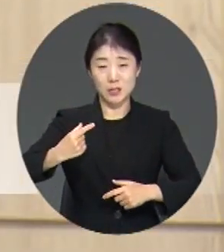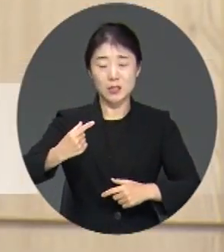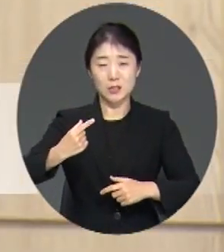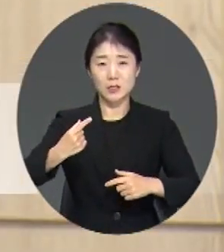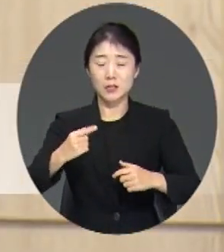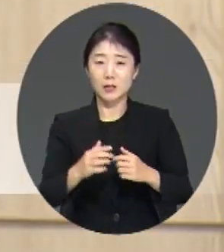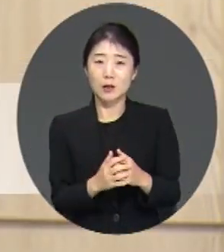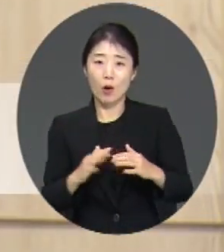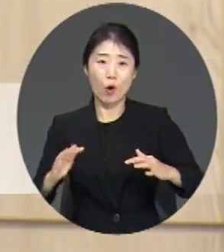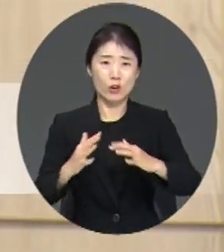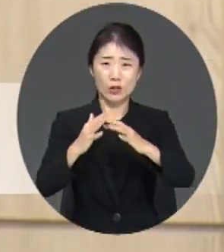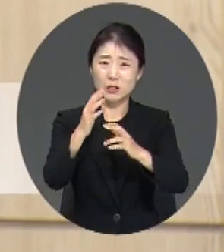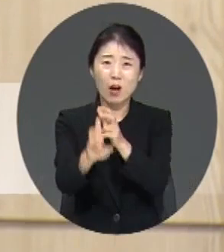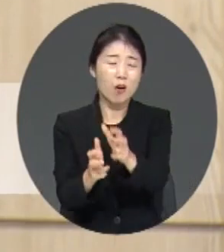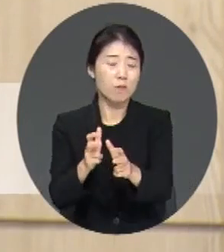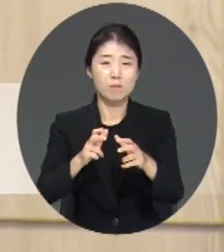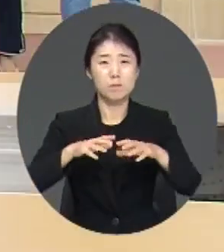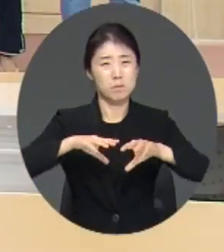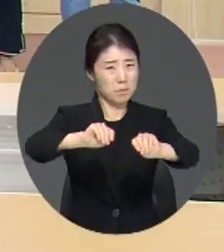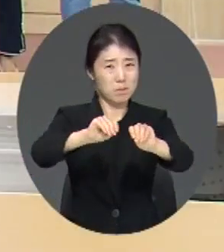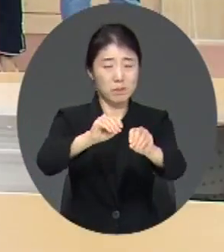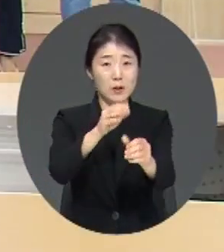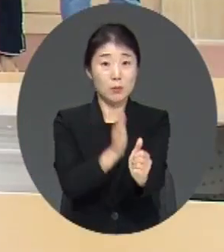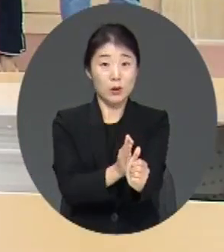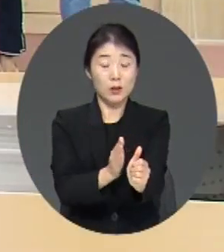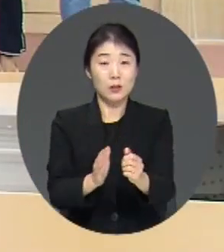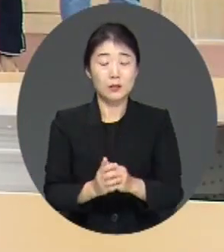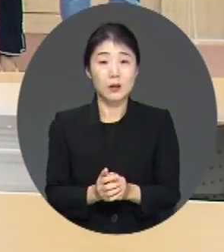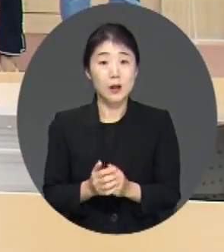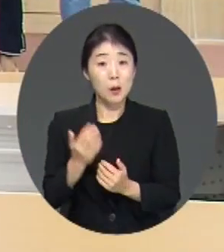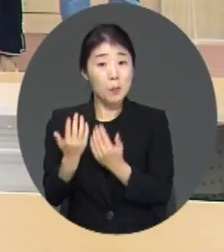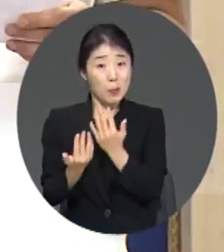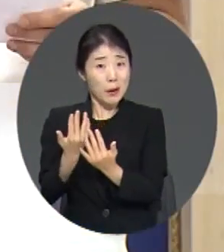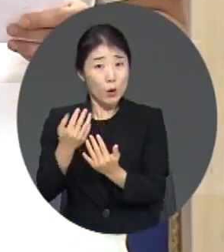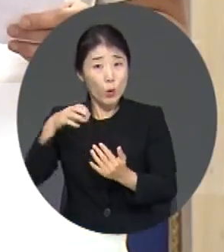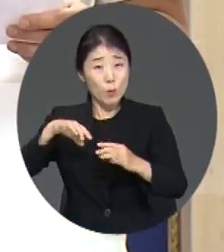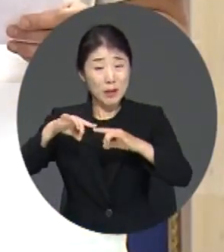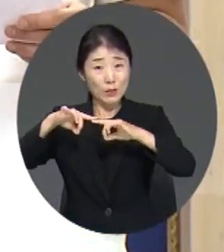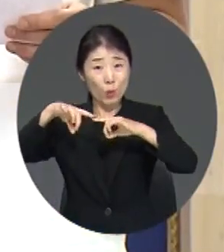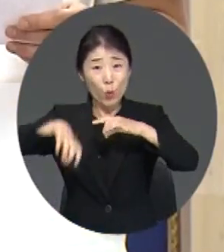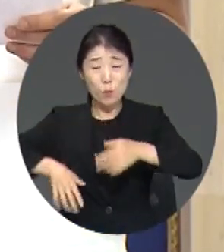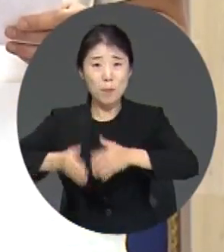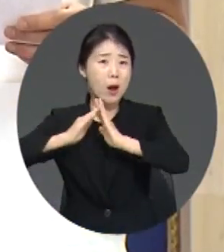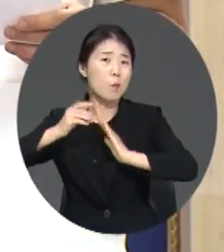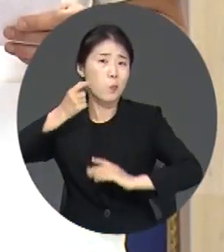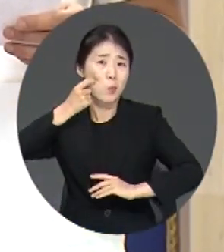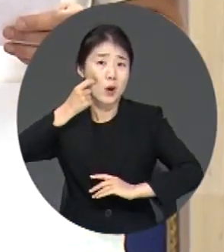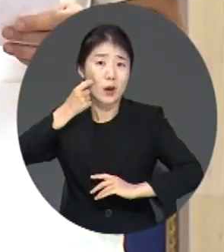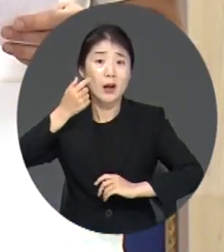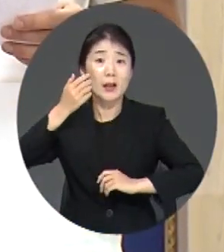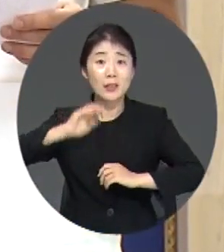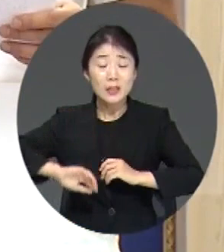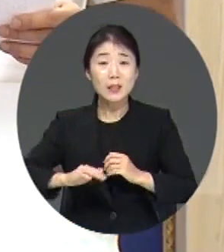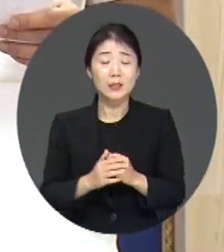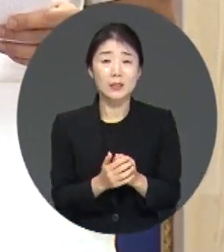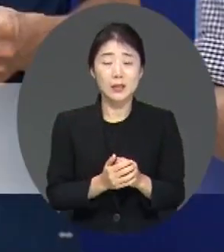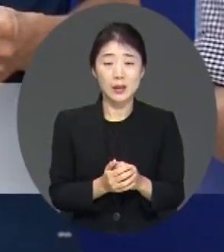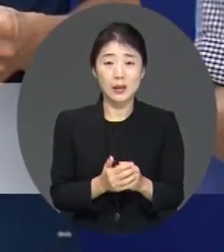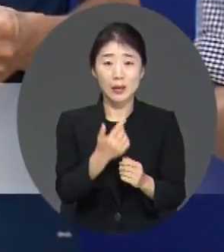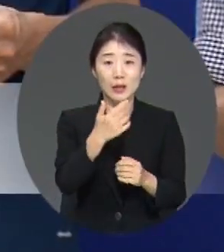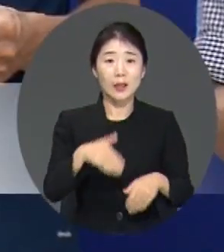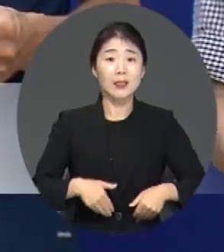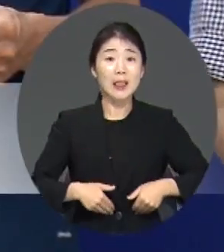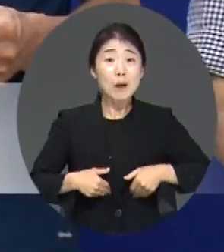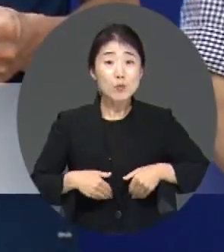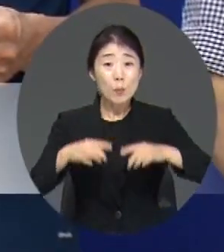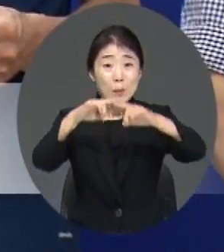중단하라고 요구했습니다. 이들은 대송산단은 화력발전소가 들어설 수 없는 곳인데도 남부발전이 법과 제도를